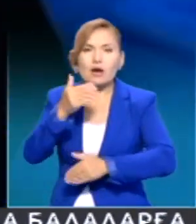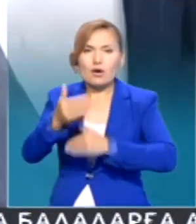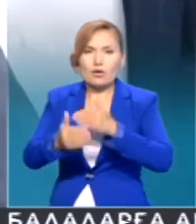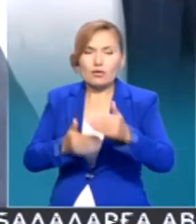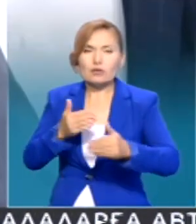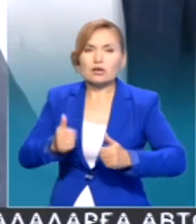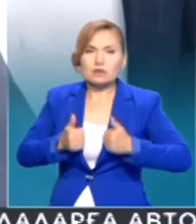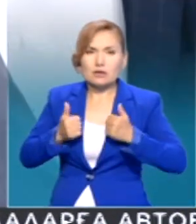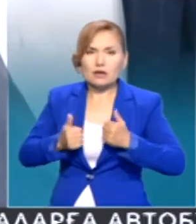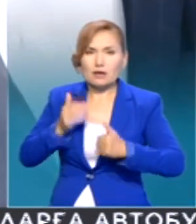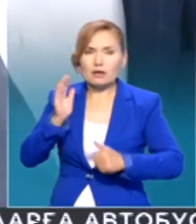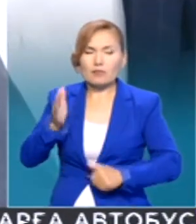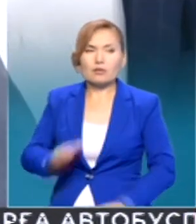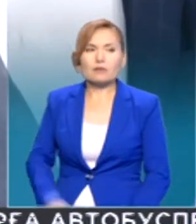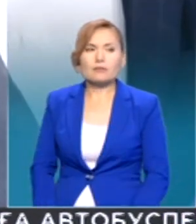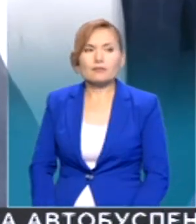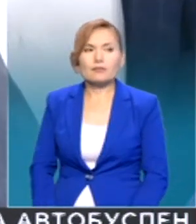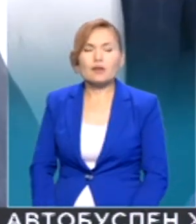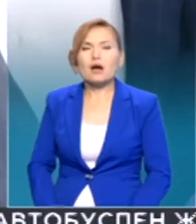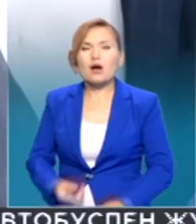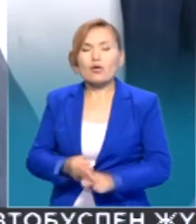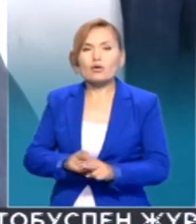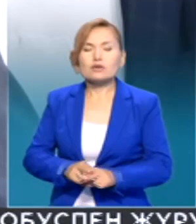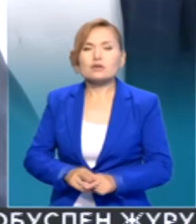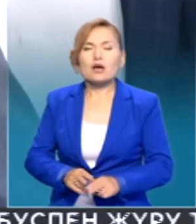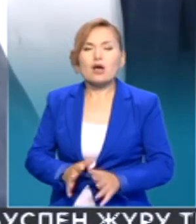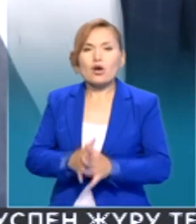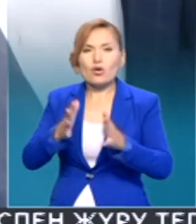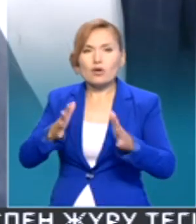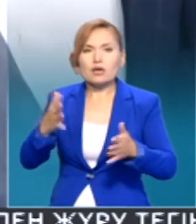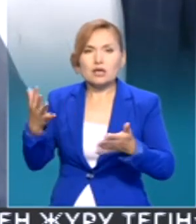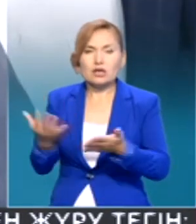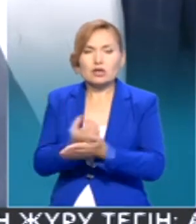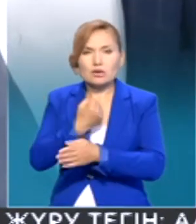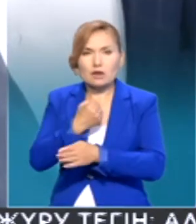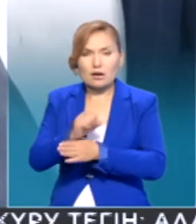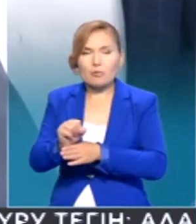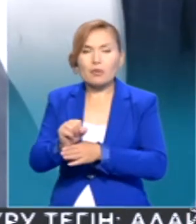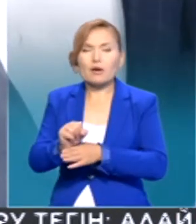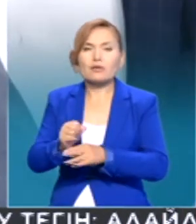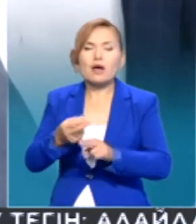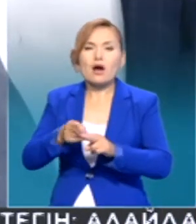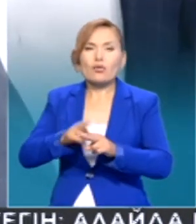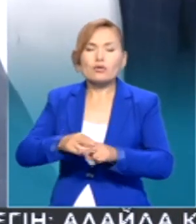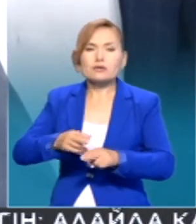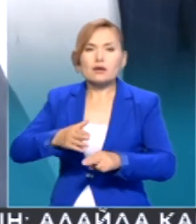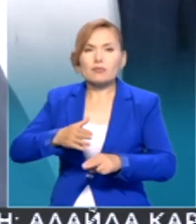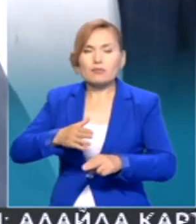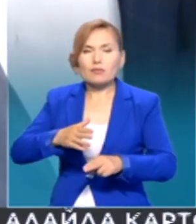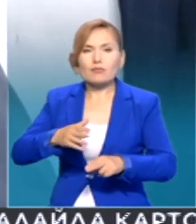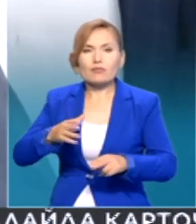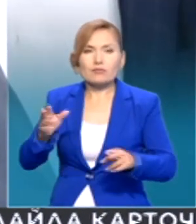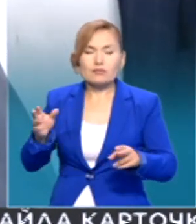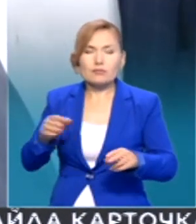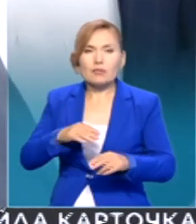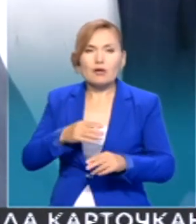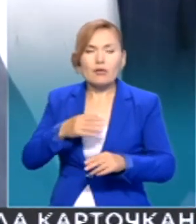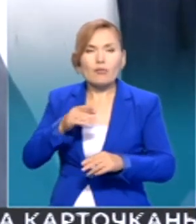күрес құрама командасының жетістігі үлкен жетістік. Ол басқа спорт түрлерінде басқа құрама командаларға үлкен